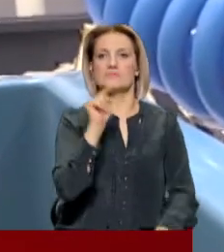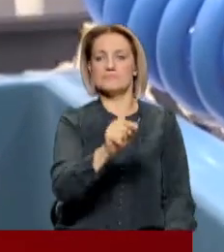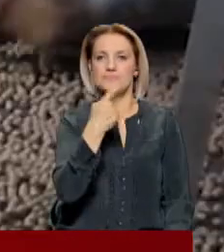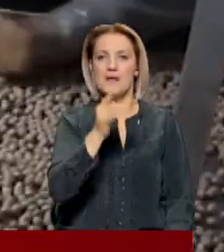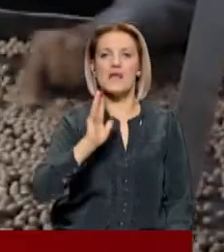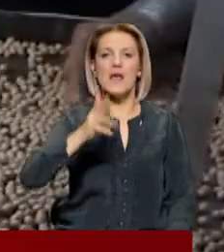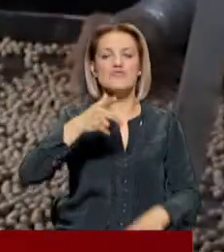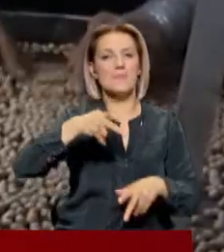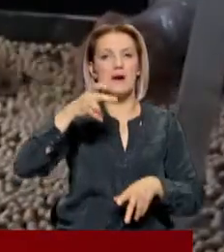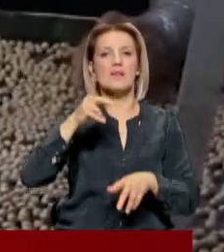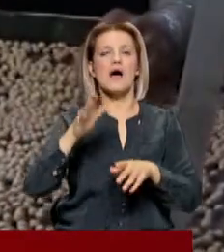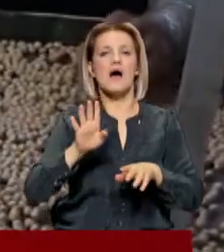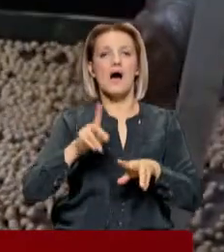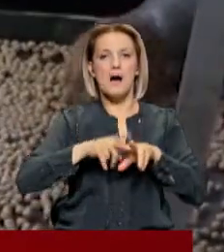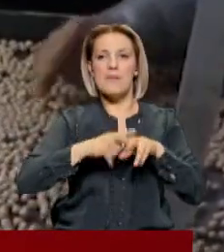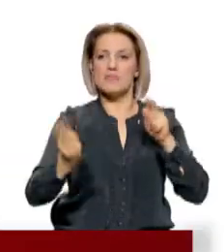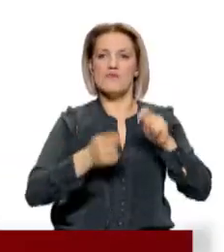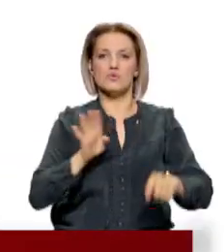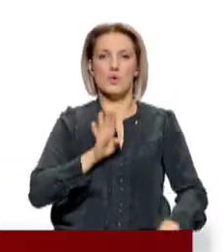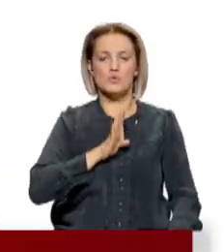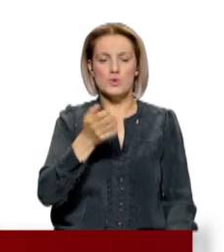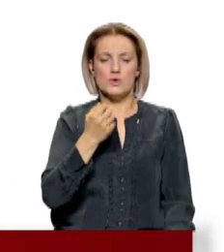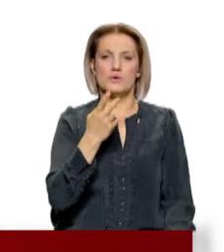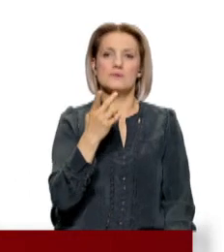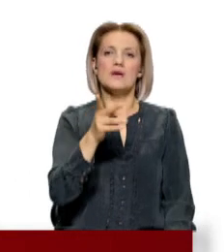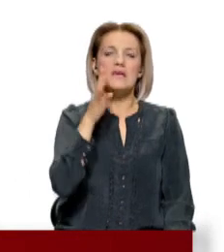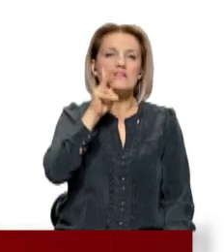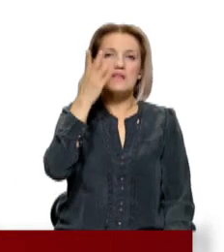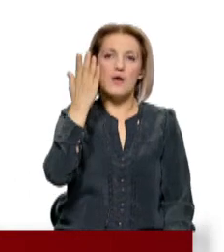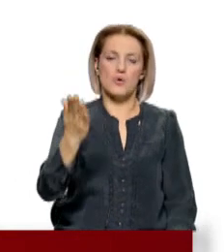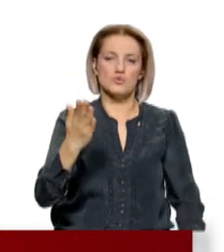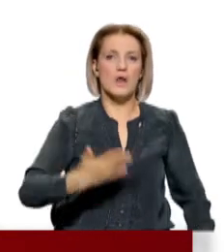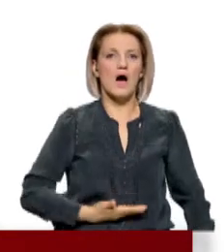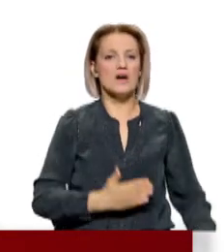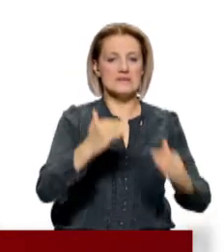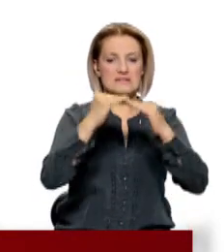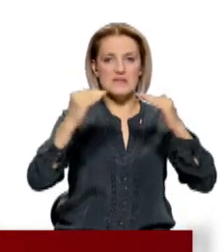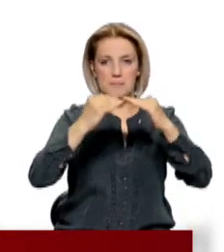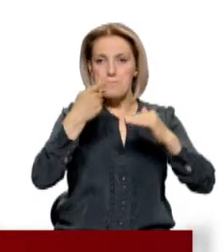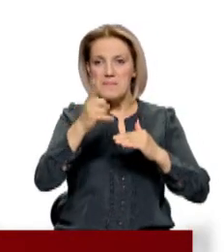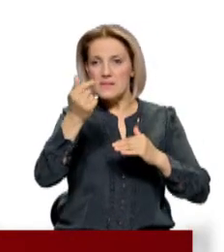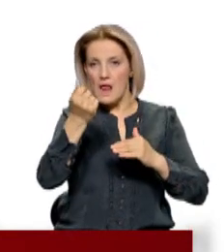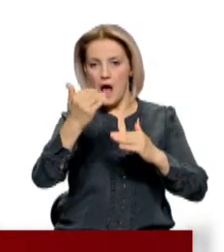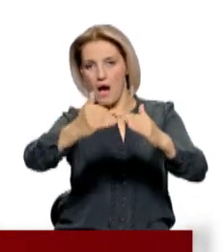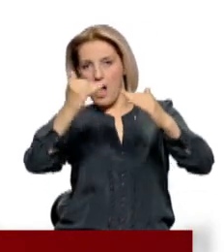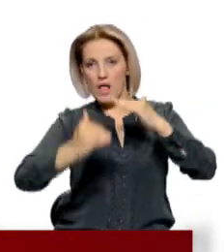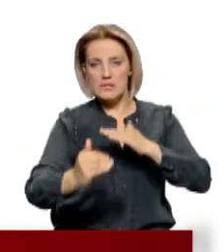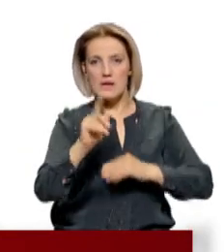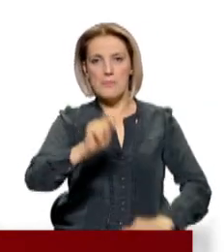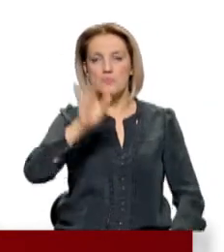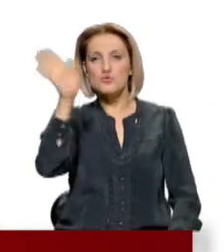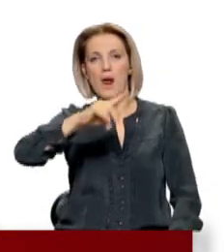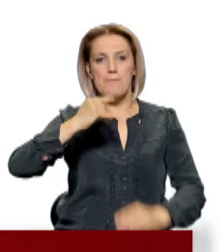gelecek Partisi lideri Ahmet Davutoğlu'nun cümleleri sert ise yazıklar olsun asgari ücreti açlık sınırının 1000 TL altında belirleyip